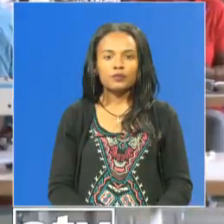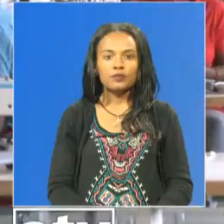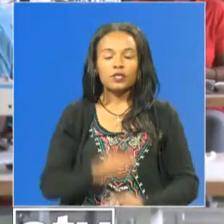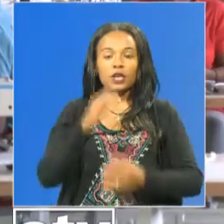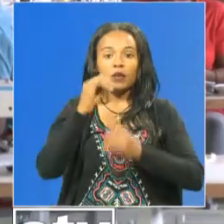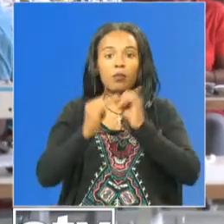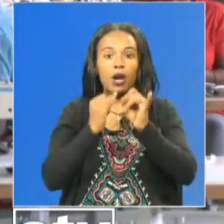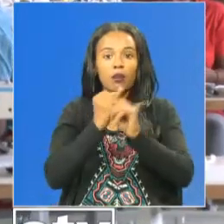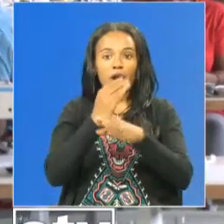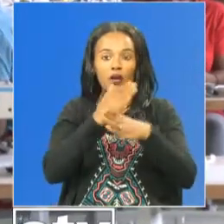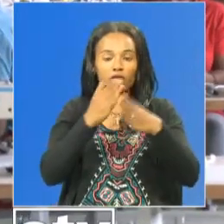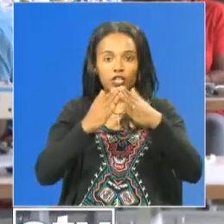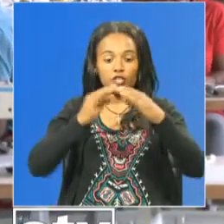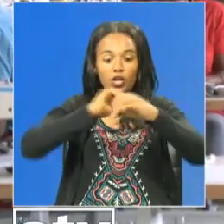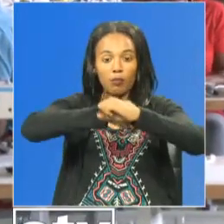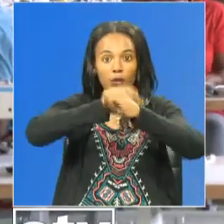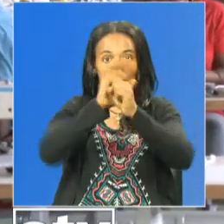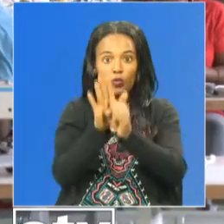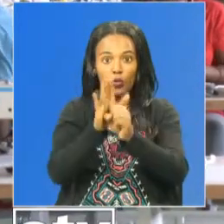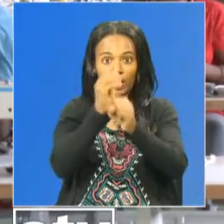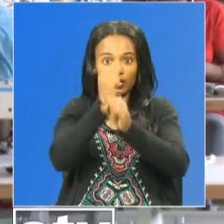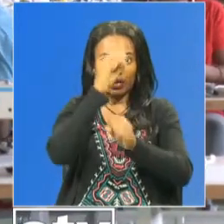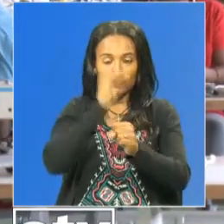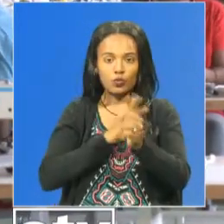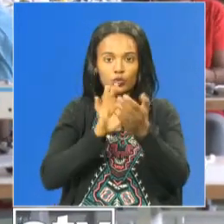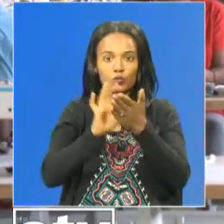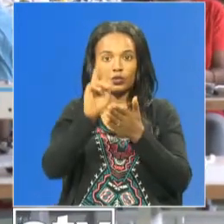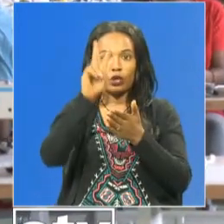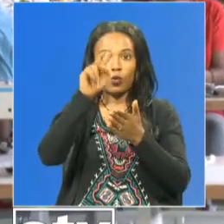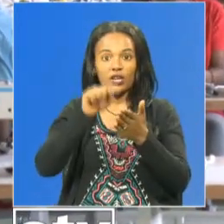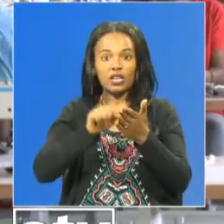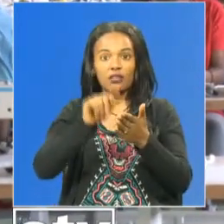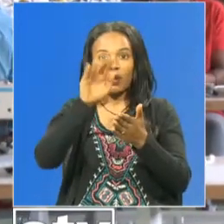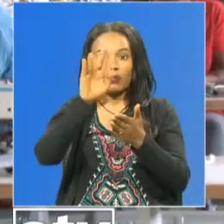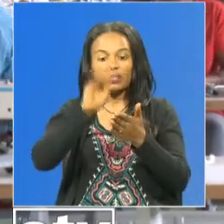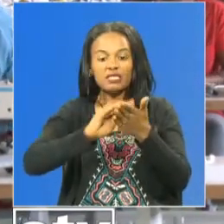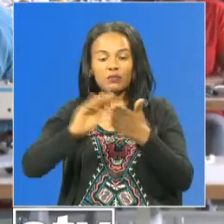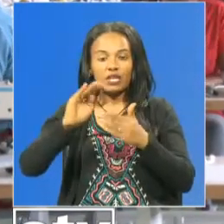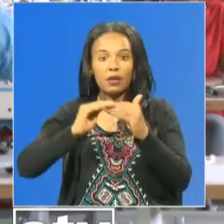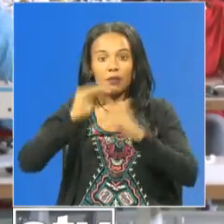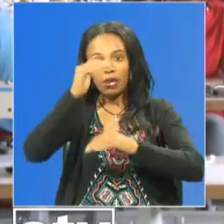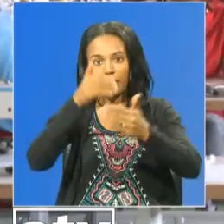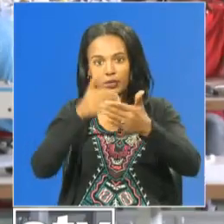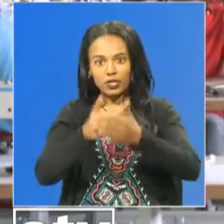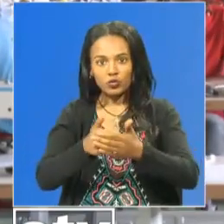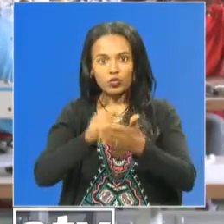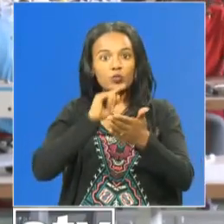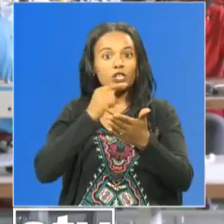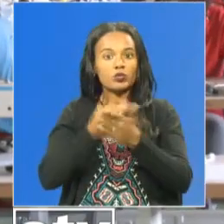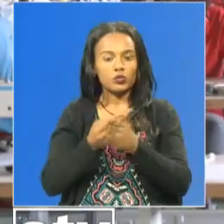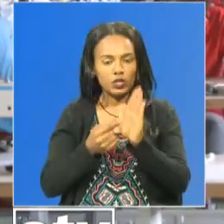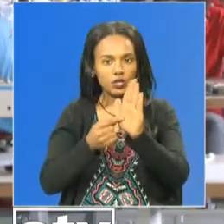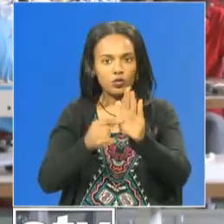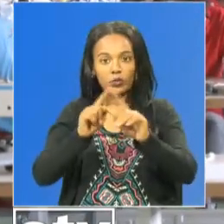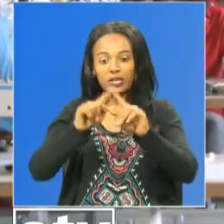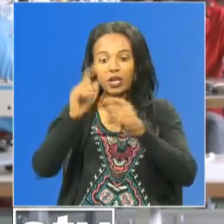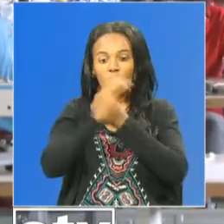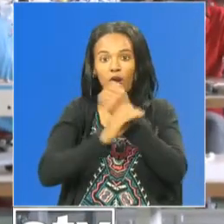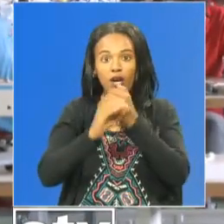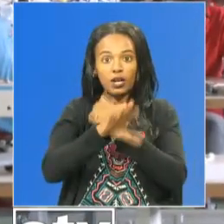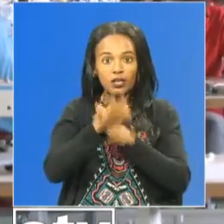ባለም አቀፍ ደረጃ በኮሮና ቫይረስ የተያዙ ሰዎች ቁጥር ከ2.5 ሚሊዮን በላይ መድረሱን መረጃዎች ያሳያሉ። በተለያዩ ሀገራት